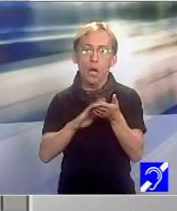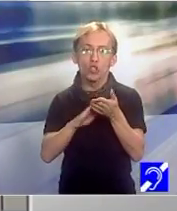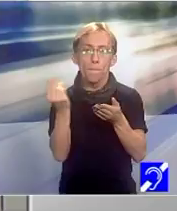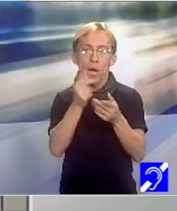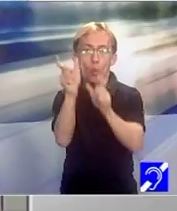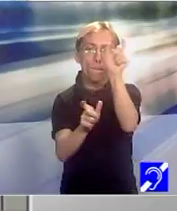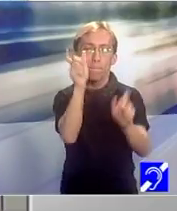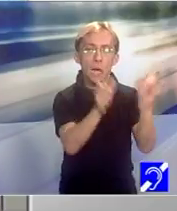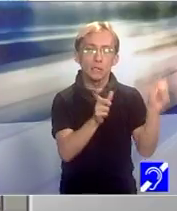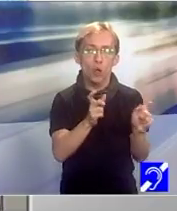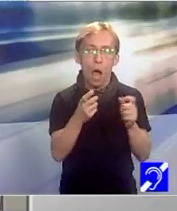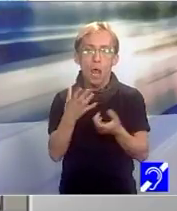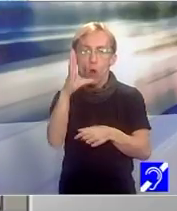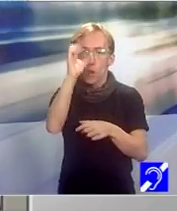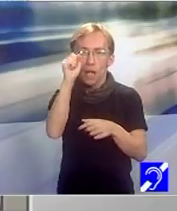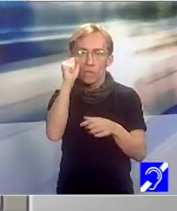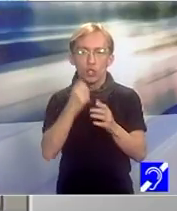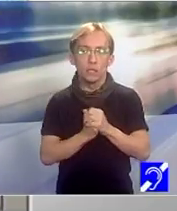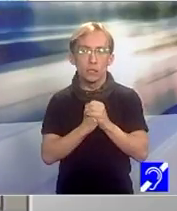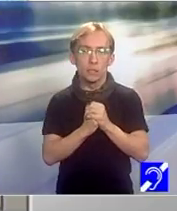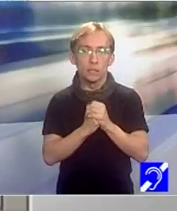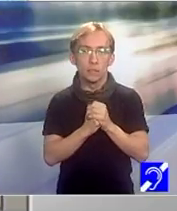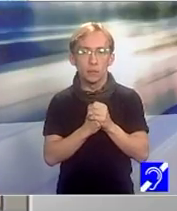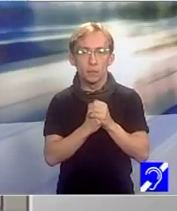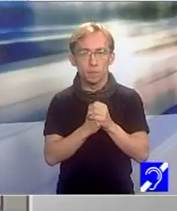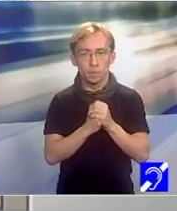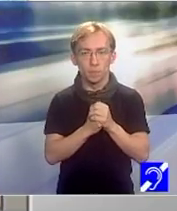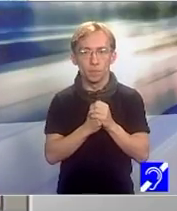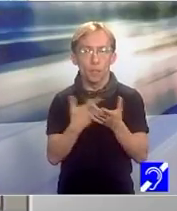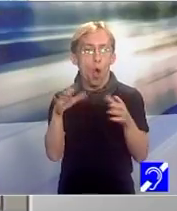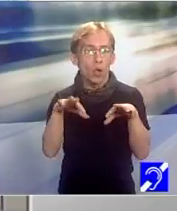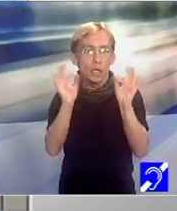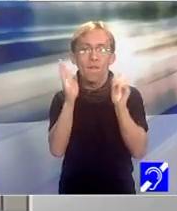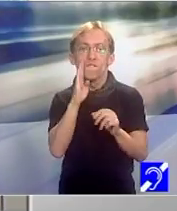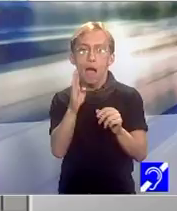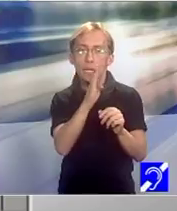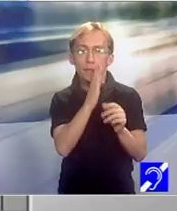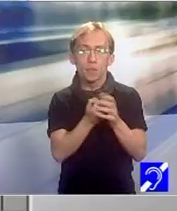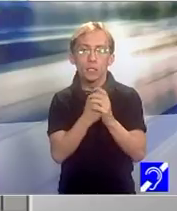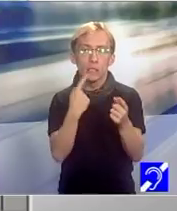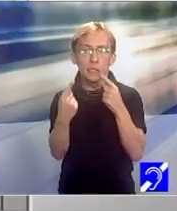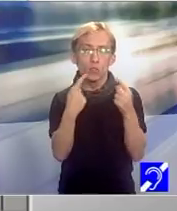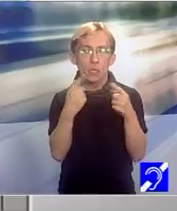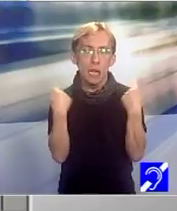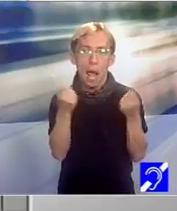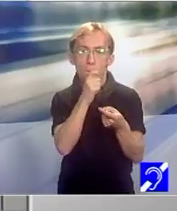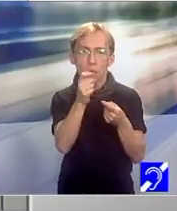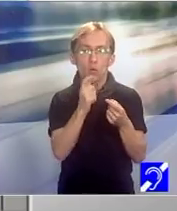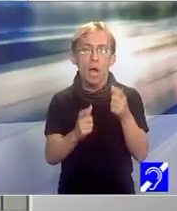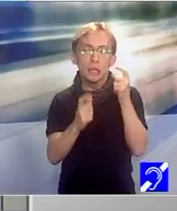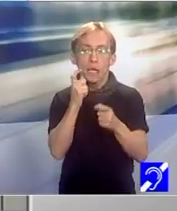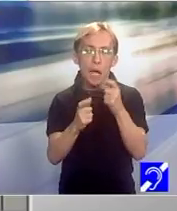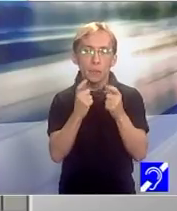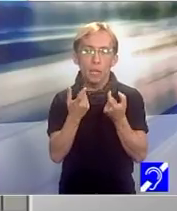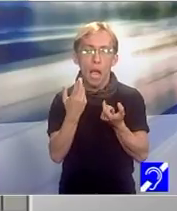deficiențe vizuale. Vreau să vă spun că în acest moment suntem live și pe Facebook. Vom vorbi în ediția de astăzi a emisiunii noastre despre rezultatele